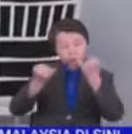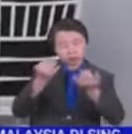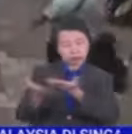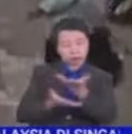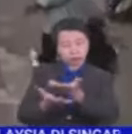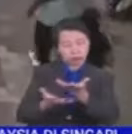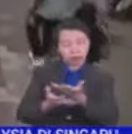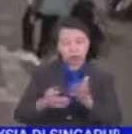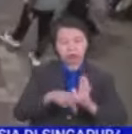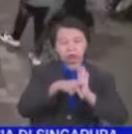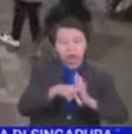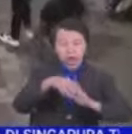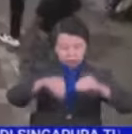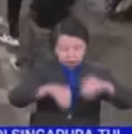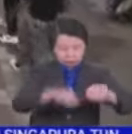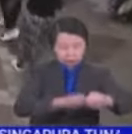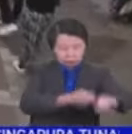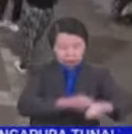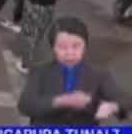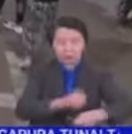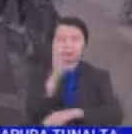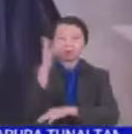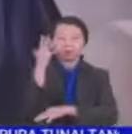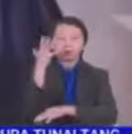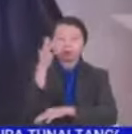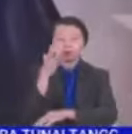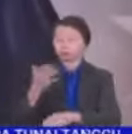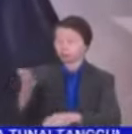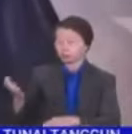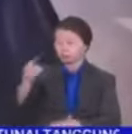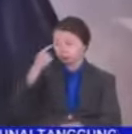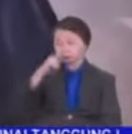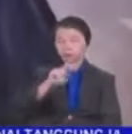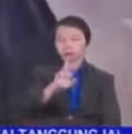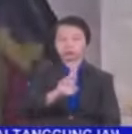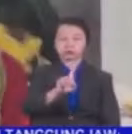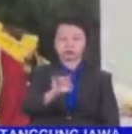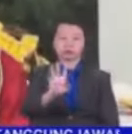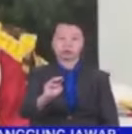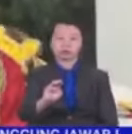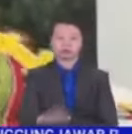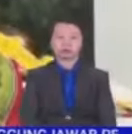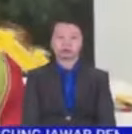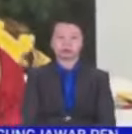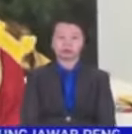ilmu dan demonstrasi penanaman pokok. Fahmi Zaidi, RTN.